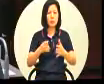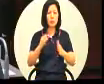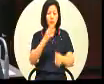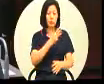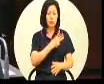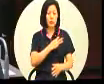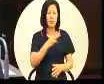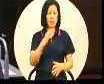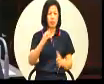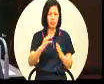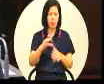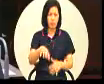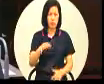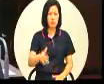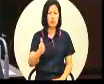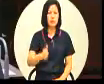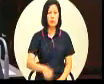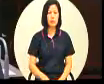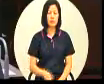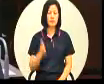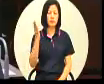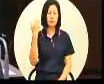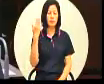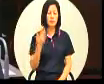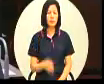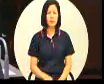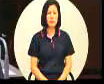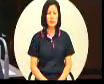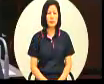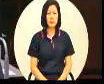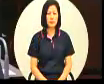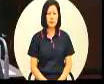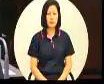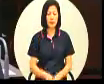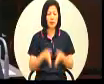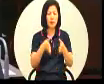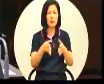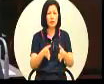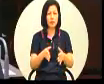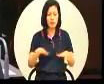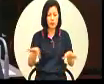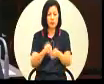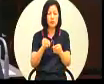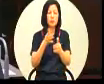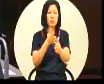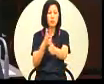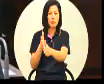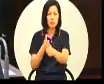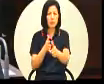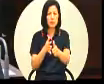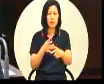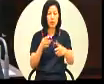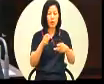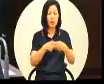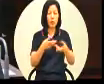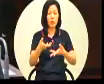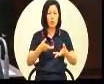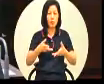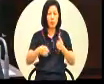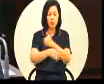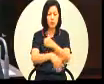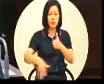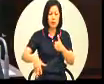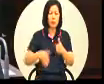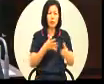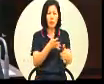想在上届的时候，本席针对这个总咨询也好啦，还有公务单位的咨询，因